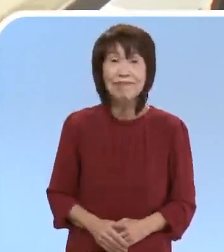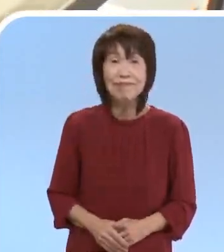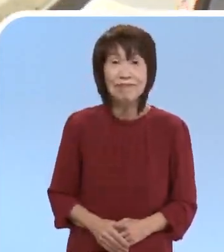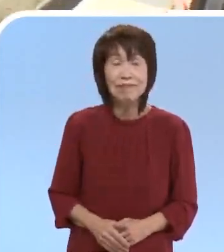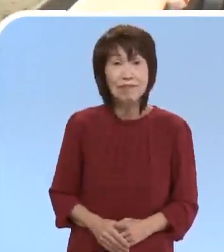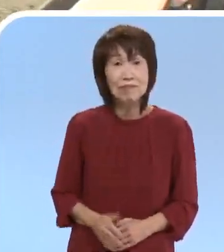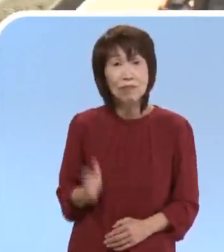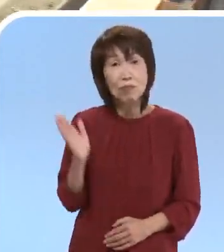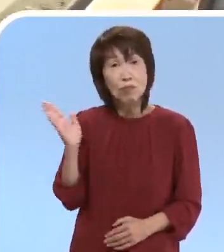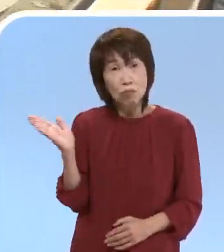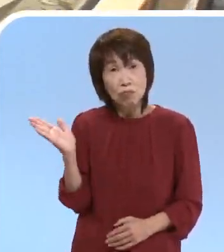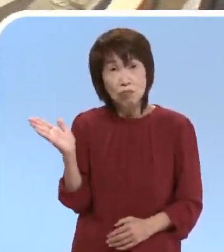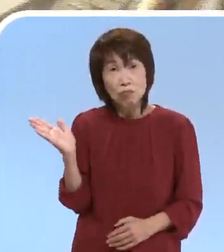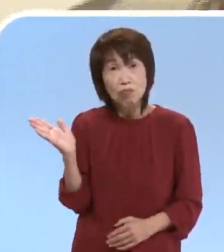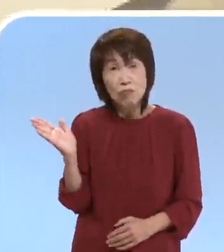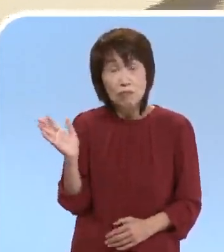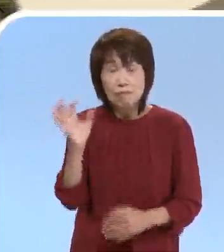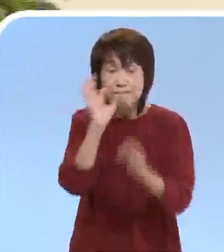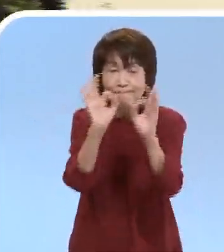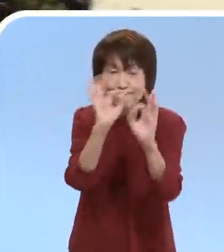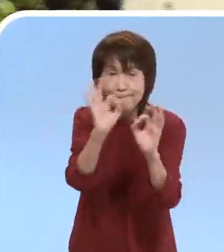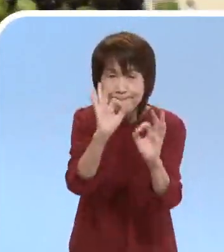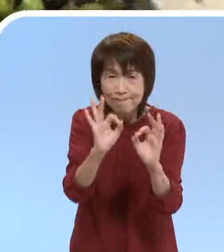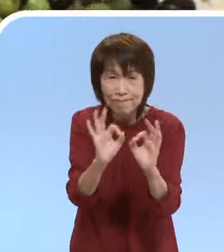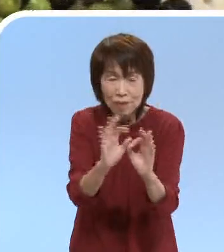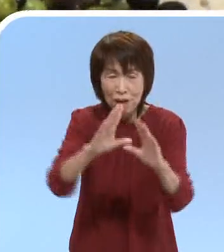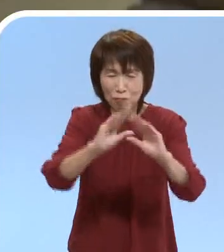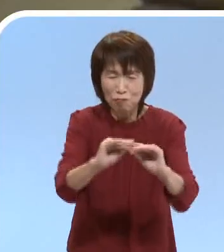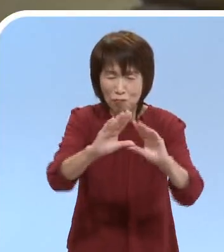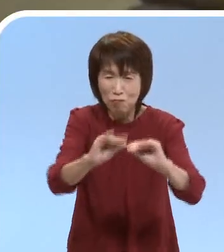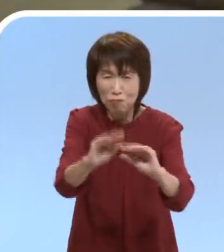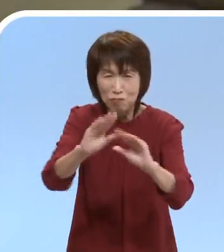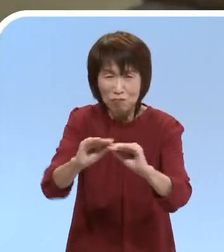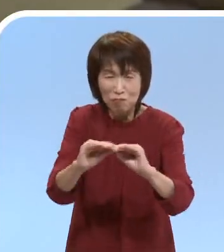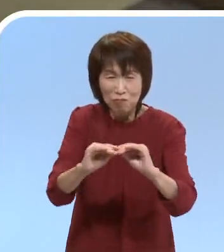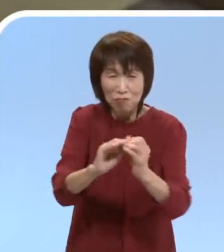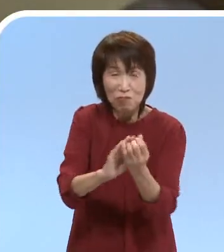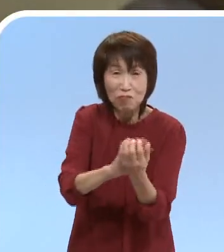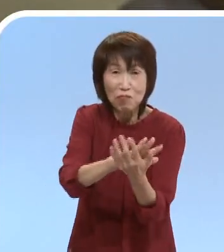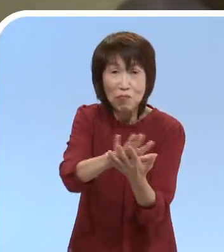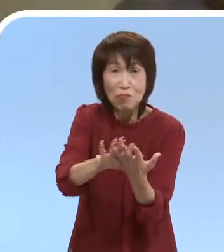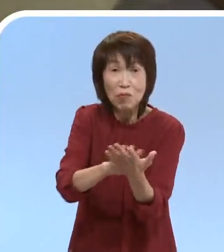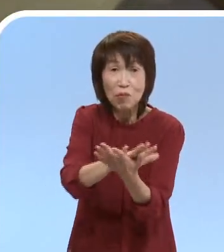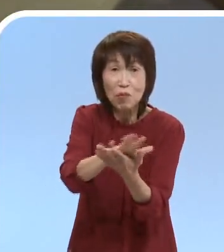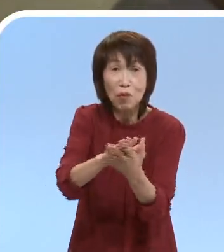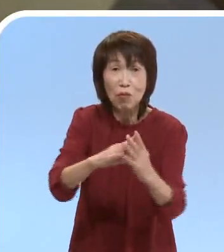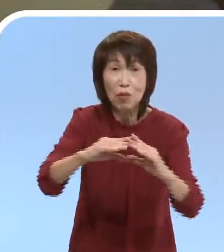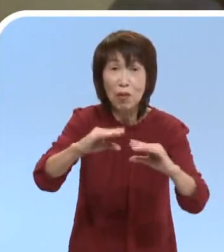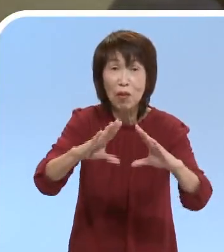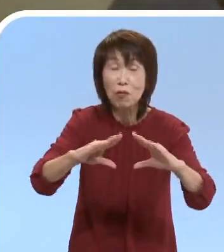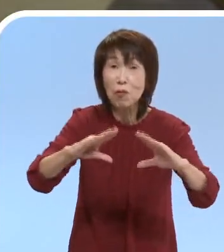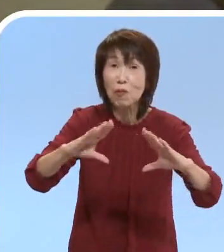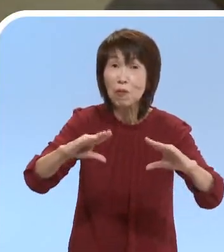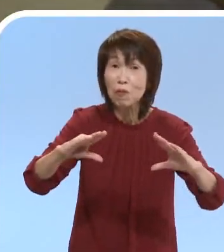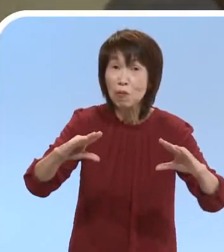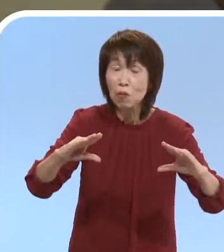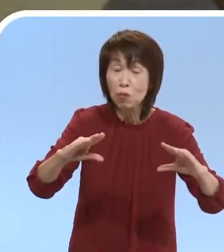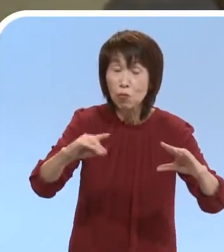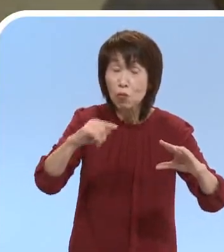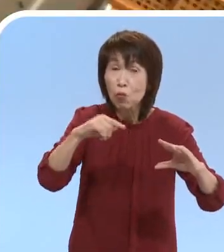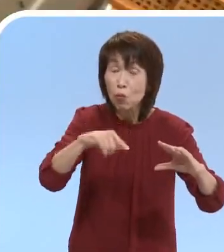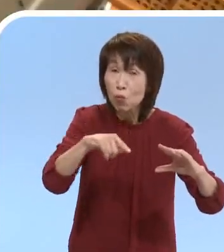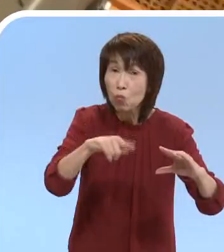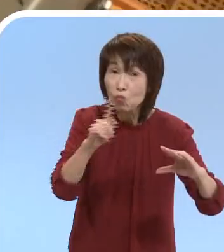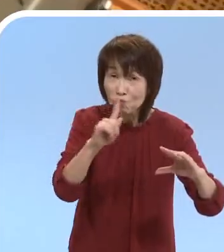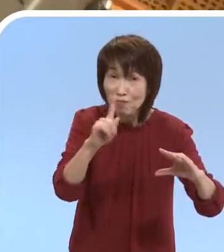クラッシャーといいまして、実を潰すんですね。 砕いていく。 そうです、うん、で砕いたオリーブの実をペースト状に練っていくんです。